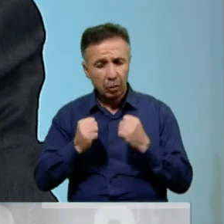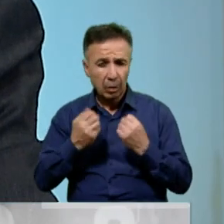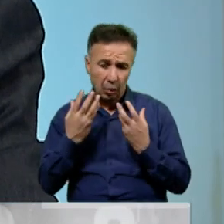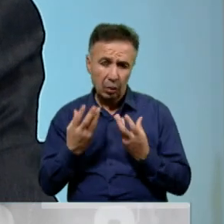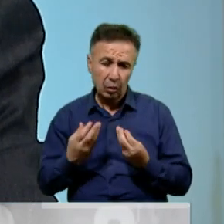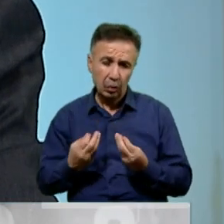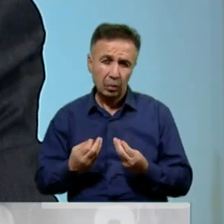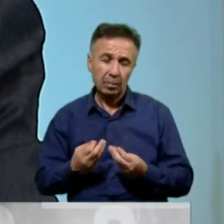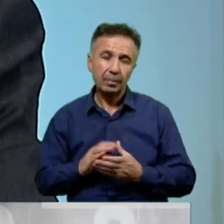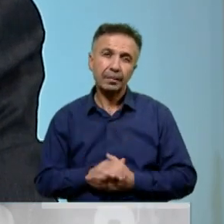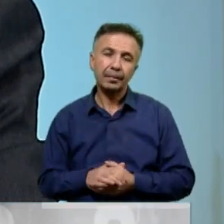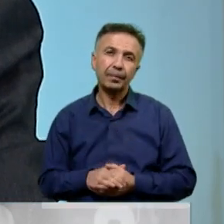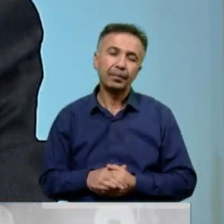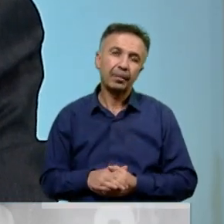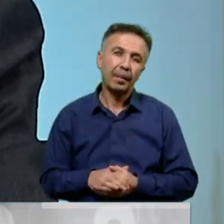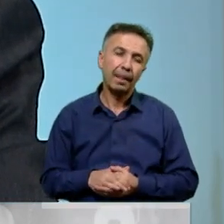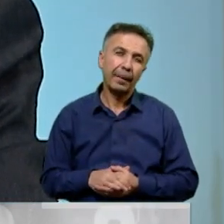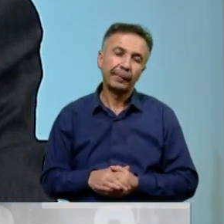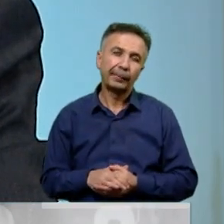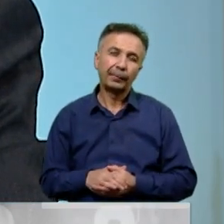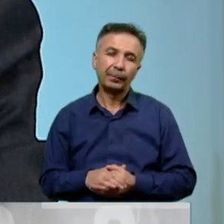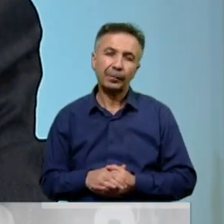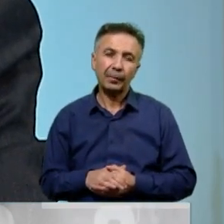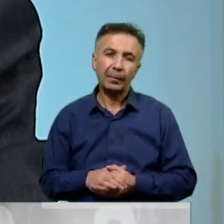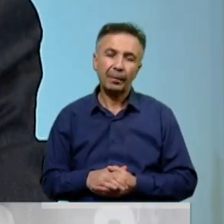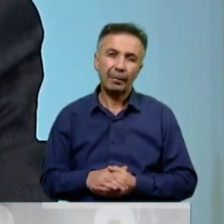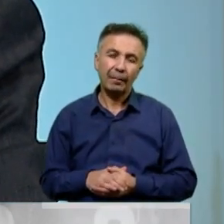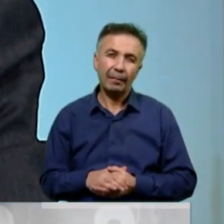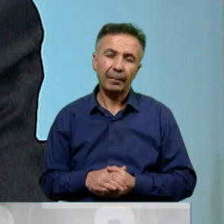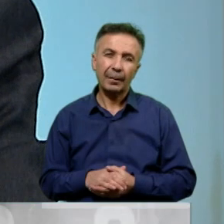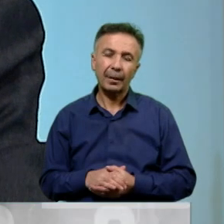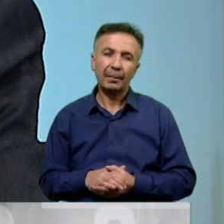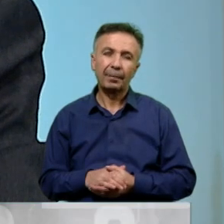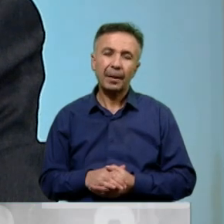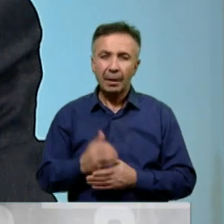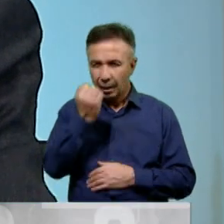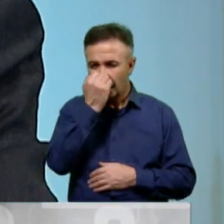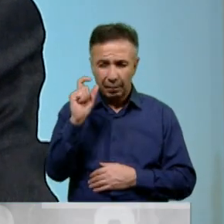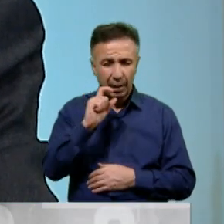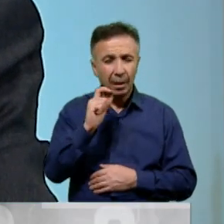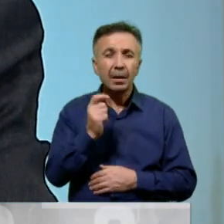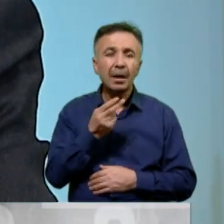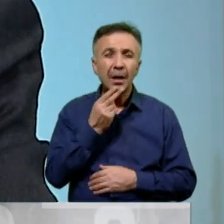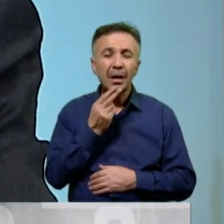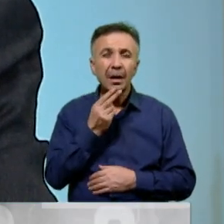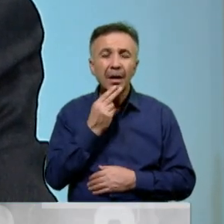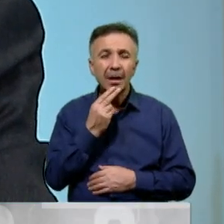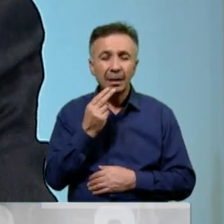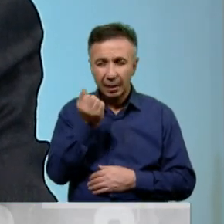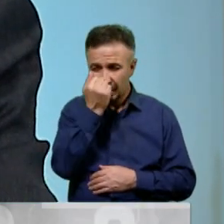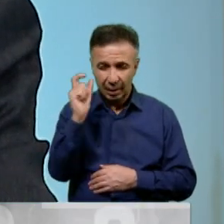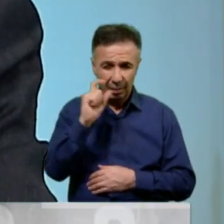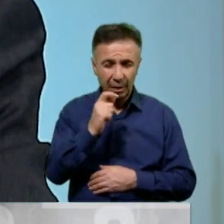yaşta olduğu için artık adet kanaması olmayan hanımefendiler için Recep ayının